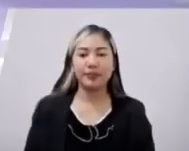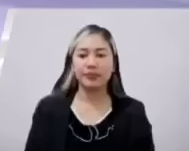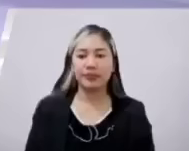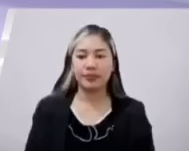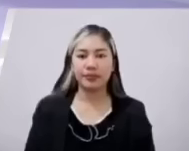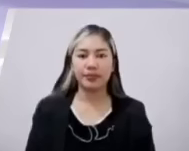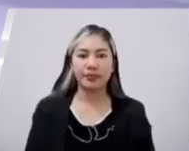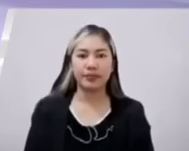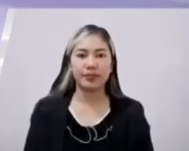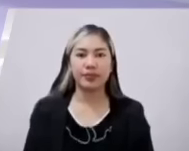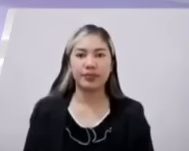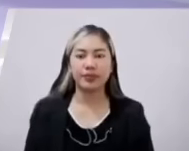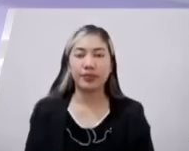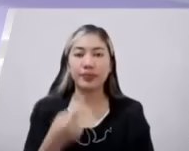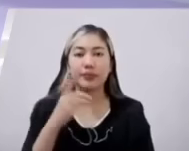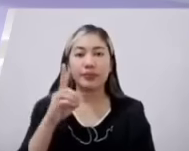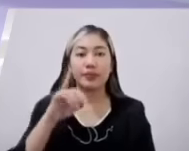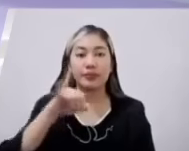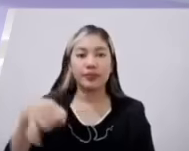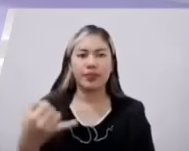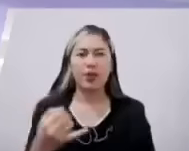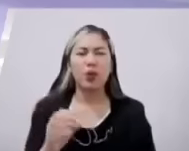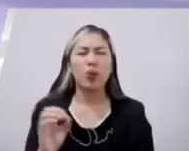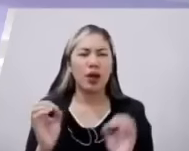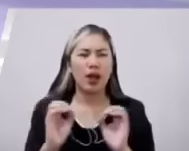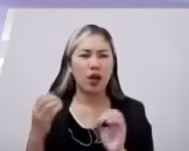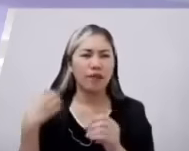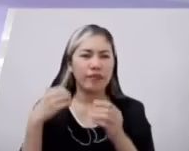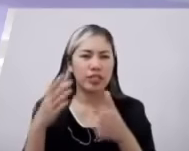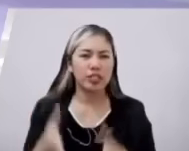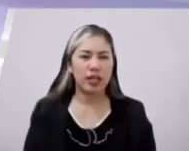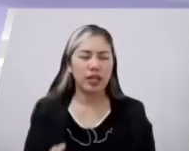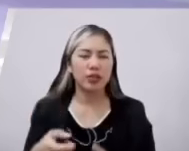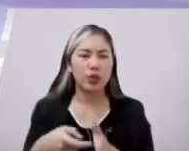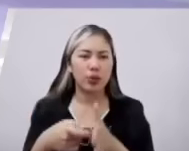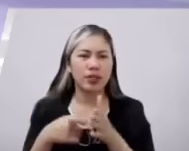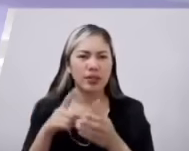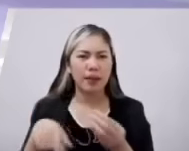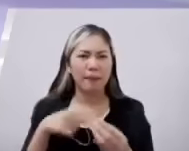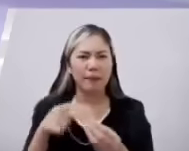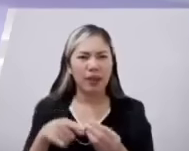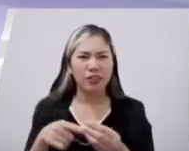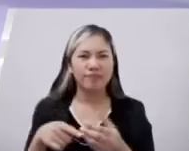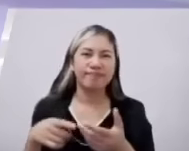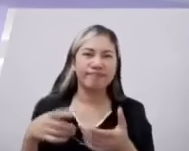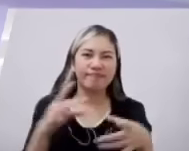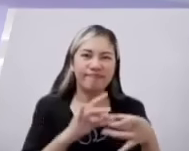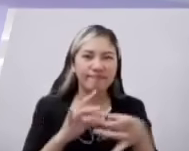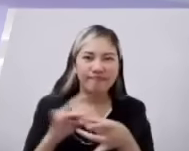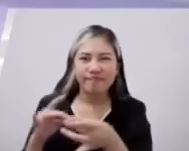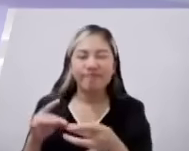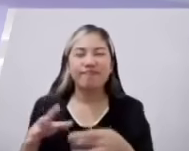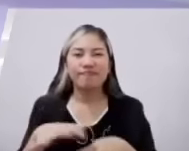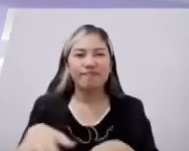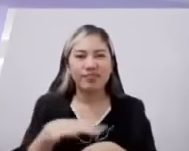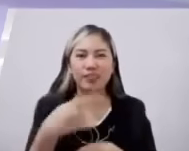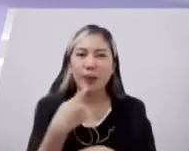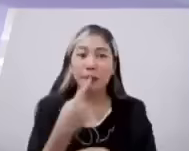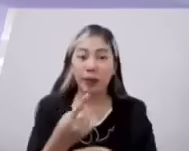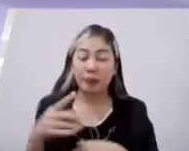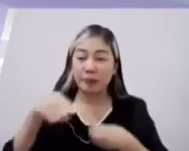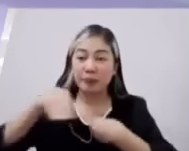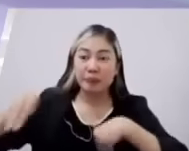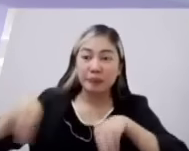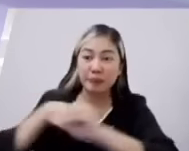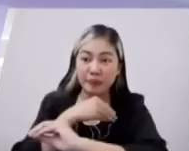Sabi ng DOJ, walang opisyal na hiling ang Indonesia kaugnay sa napapabalita roon na prisoner swap o palit-ulo para kay Alice Guo. Sa